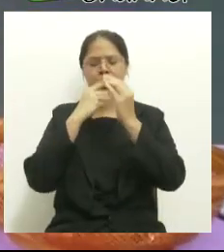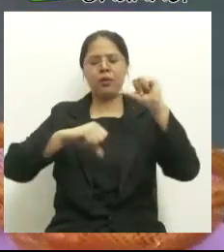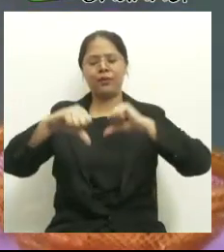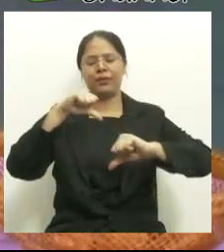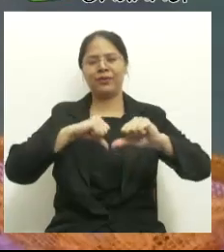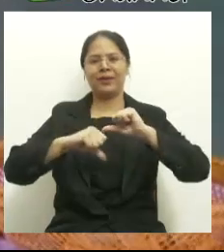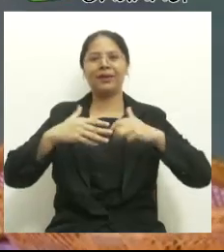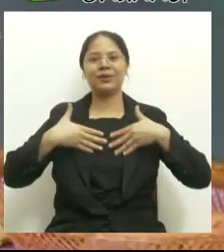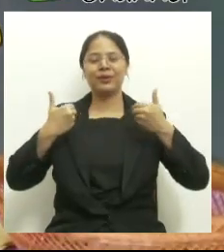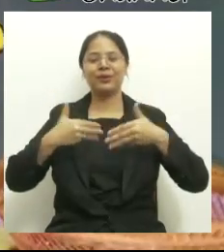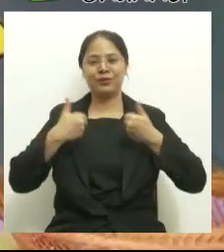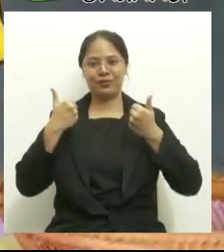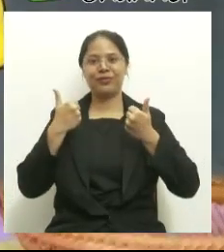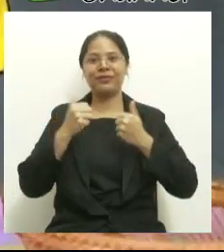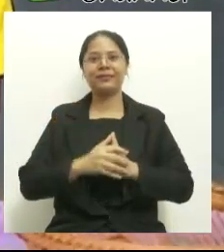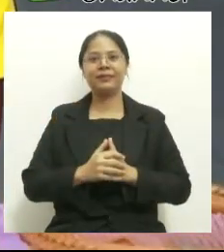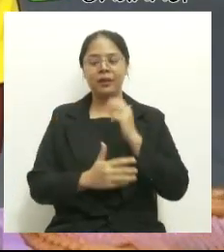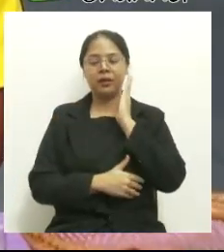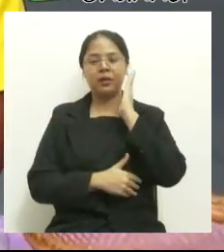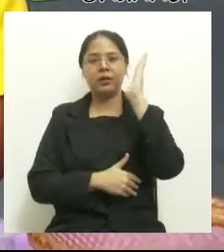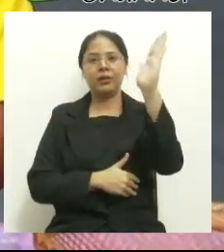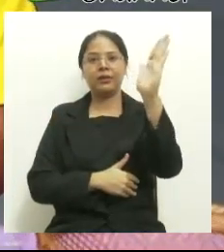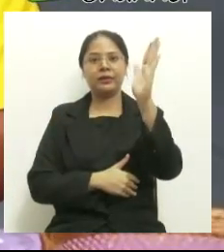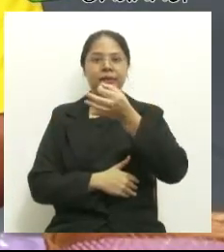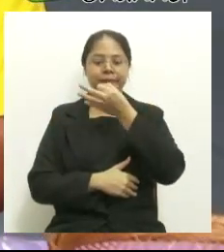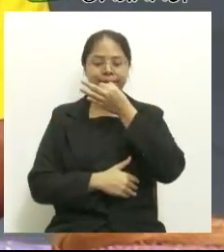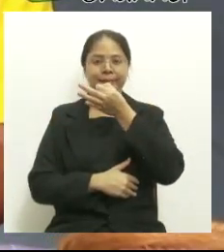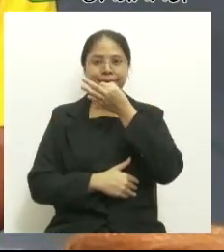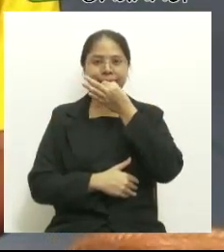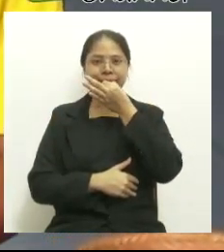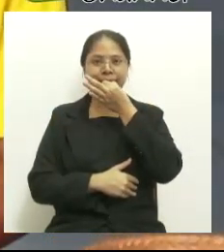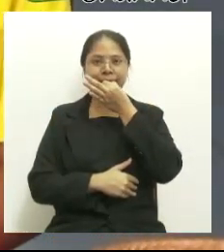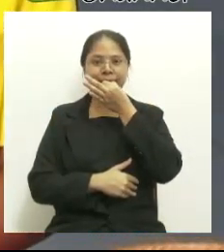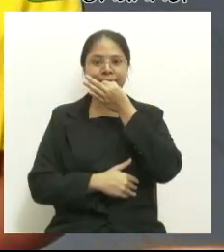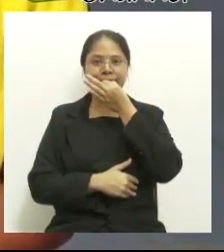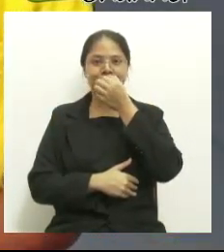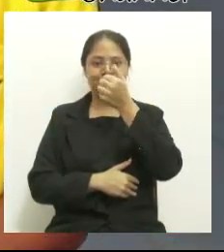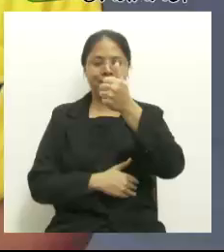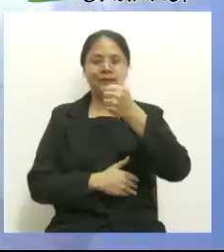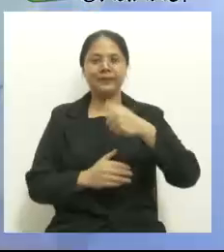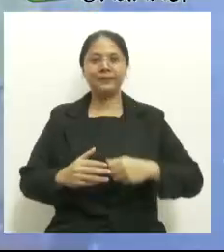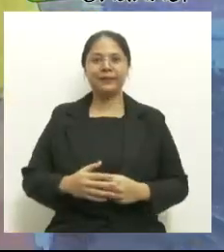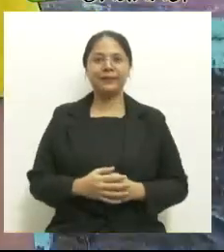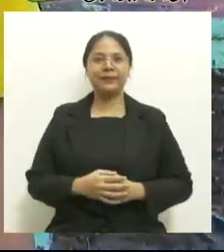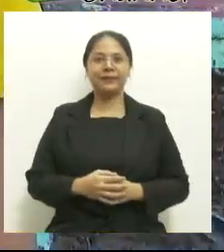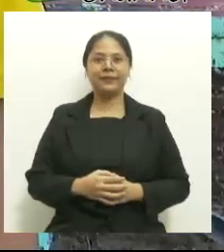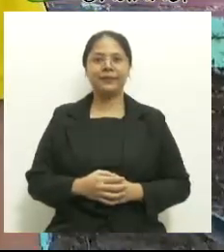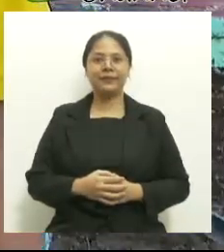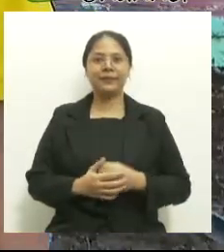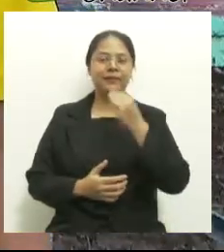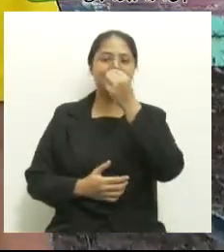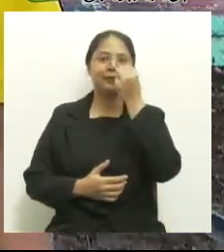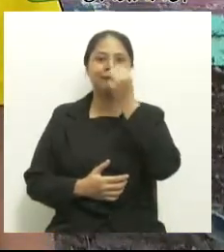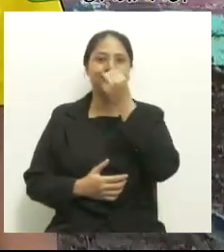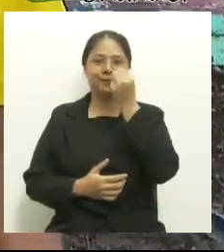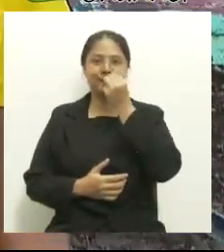สตร์และสามารถต่อยอดสู่อาชีพในอนาคตได้ค่ะ พิมพ์เศษน้ำโรง